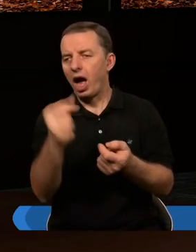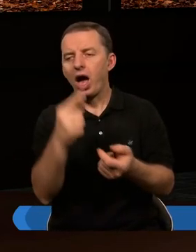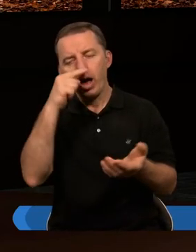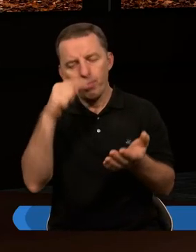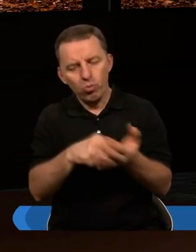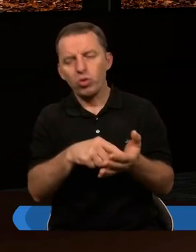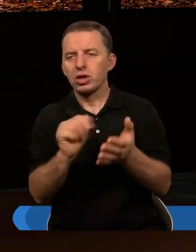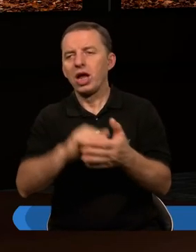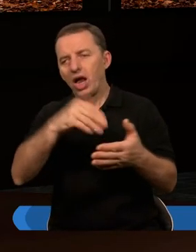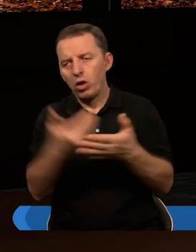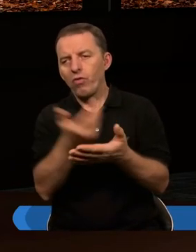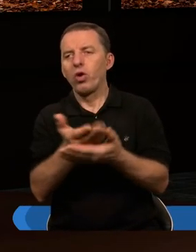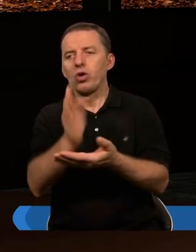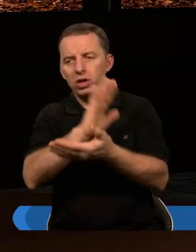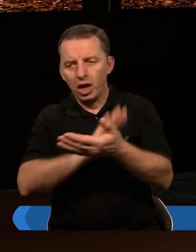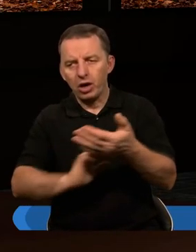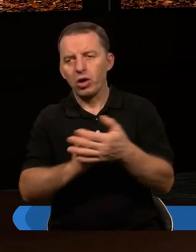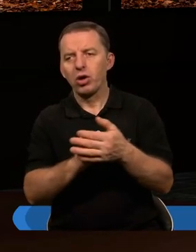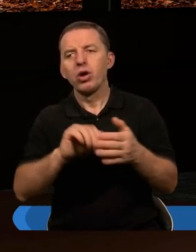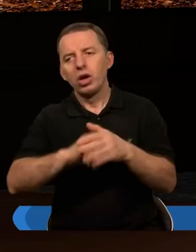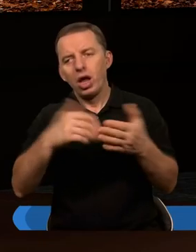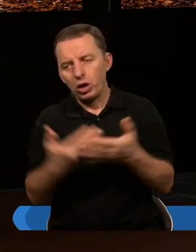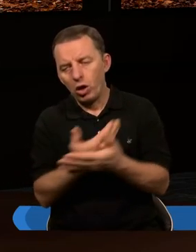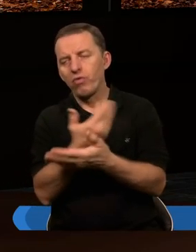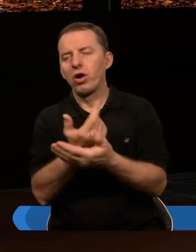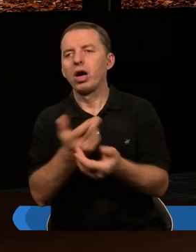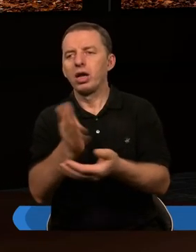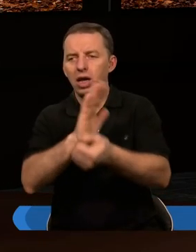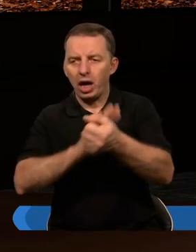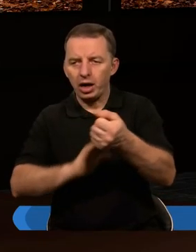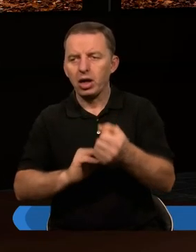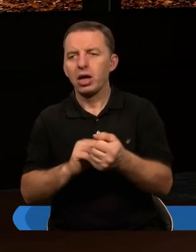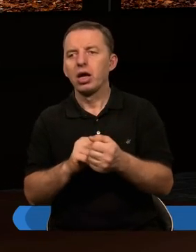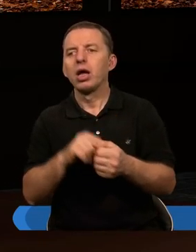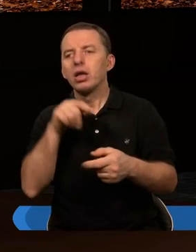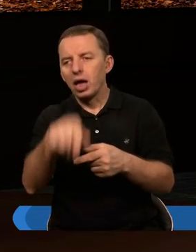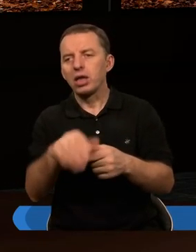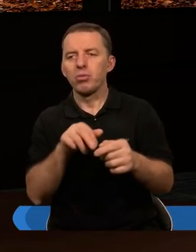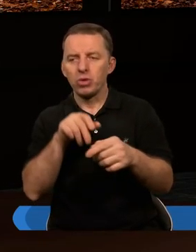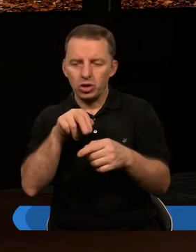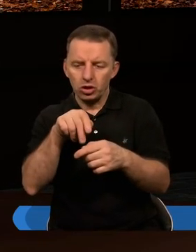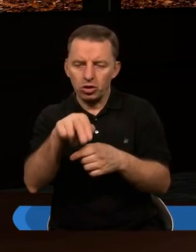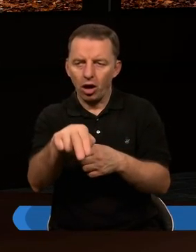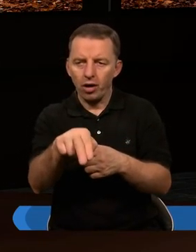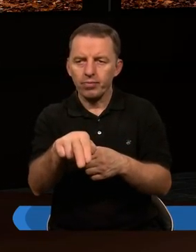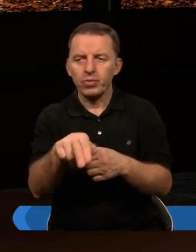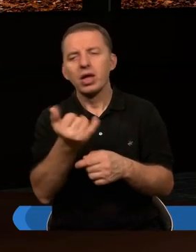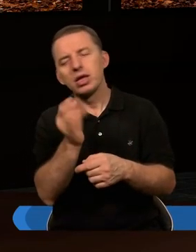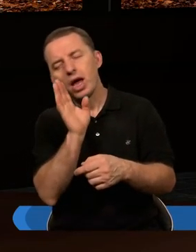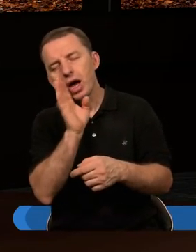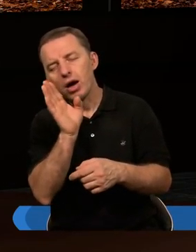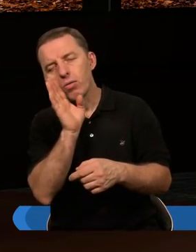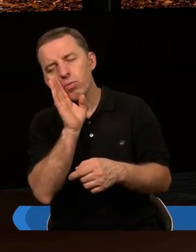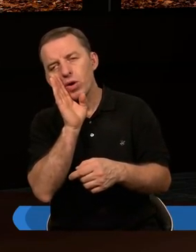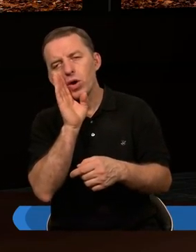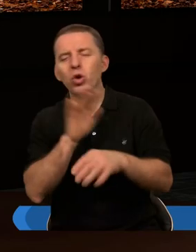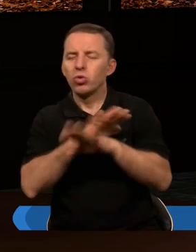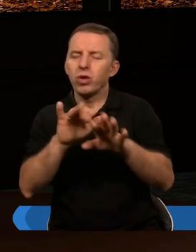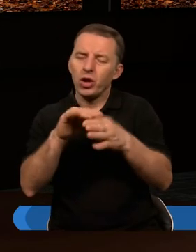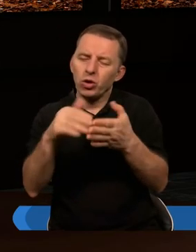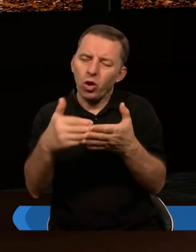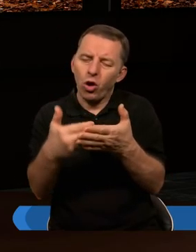nowo narodzić. No a za tym, jak się nowo człowiek naradza, no to za tym idzie jakby zupełnie